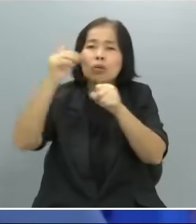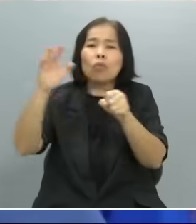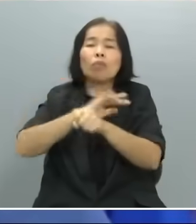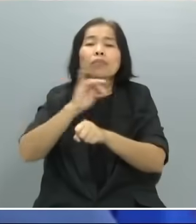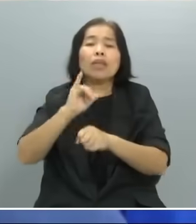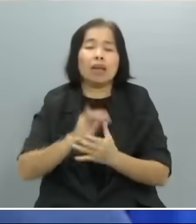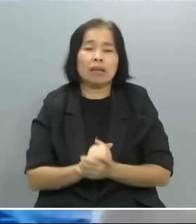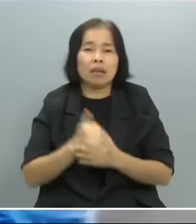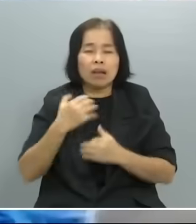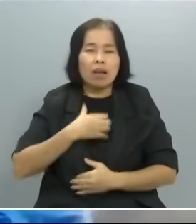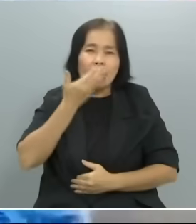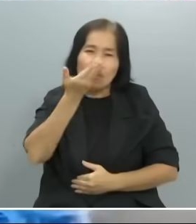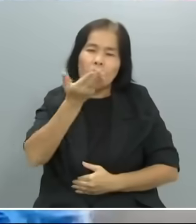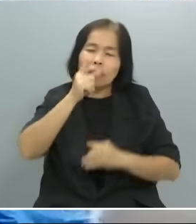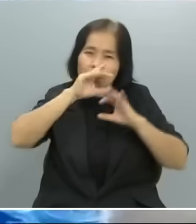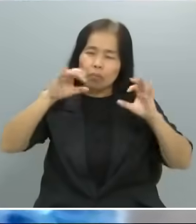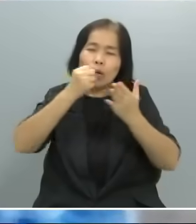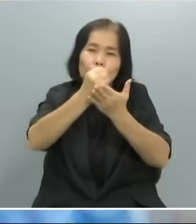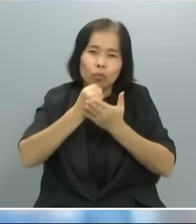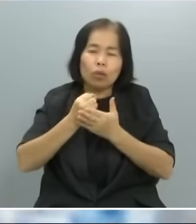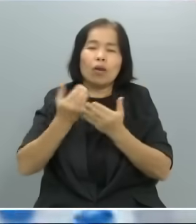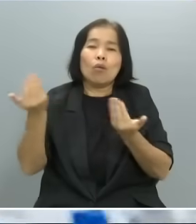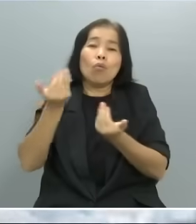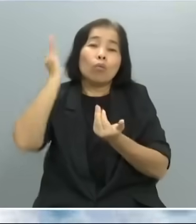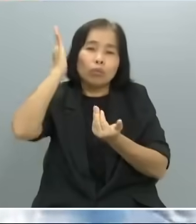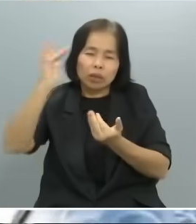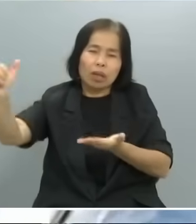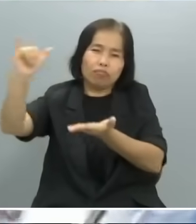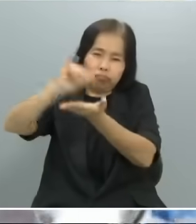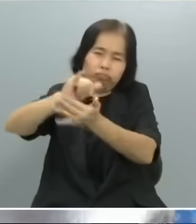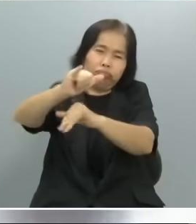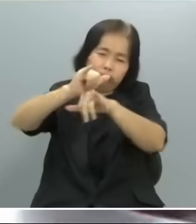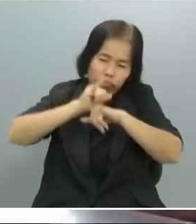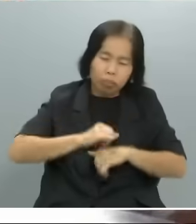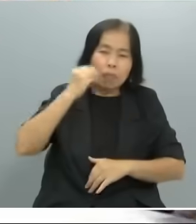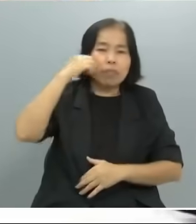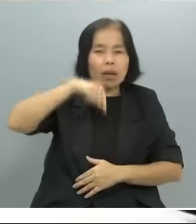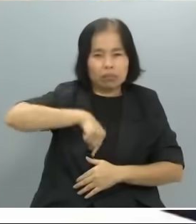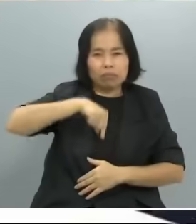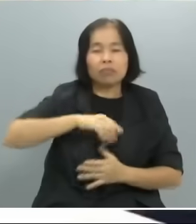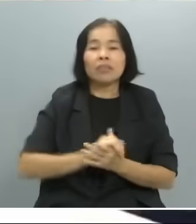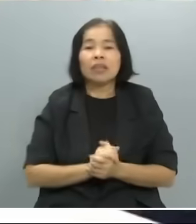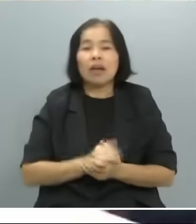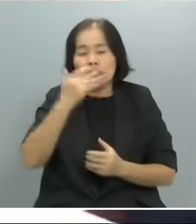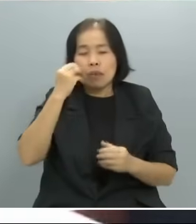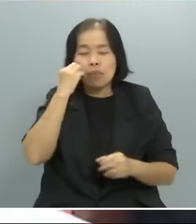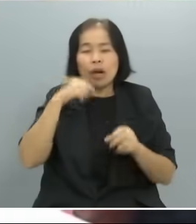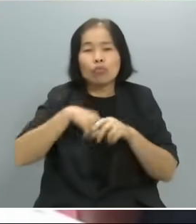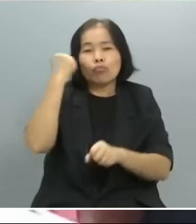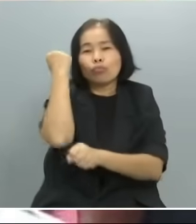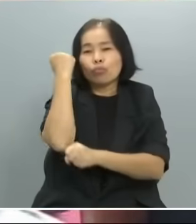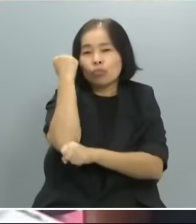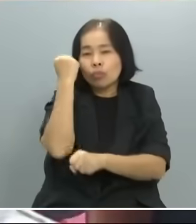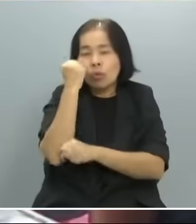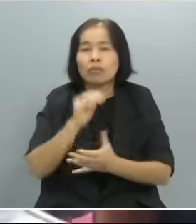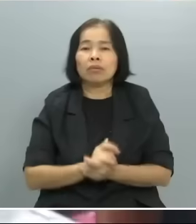หลังจากนี้อยากจะให้ทางการช่วยจัดการนำร่างของลูกชายกลับมาบำเพ็ญกุศลที่บ้านเกิดฐานะทางบ้านก็ยากจนนะคะ